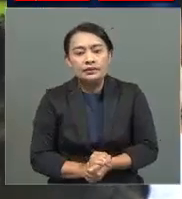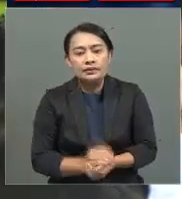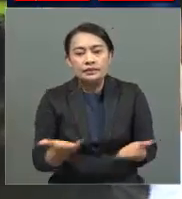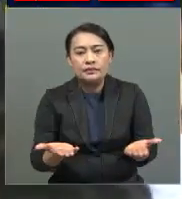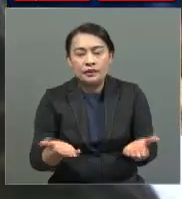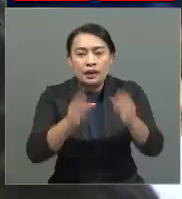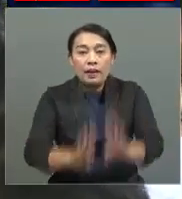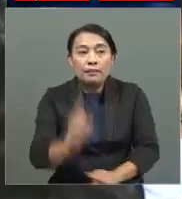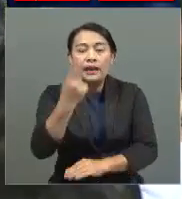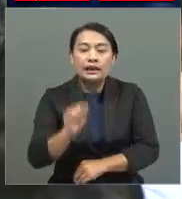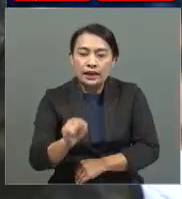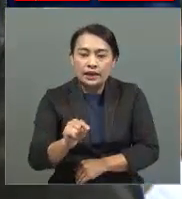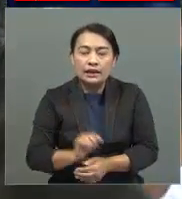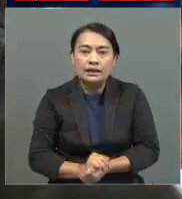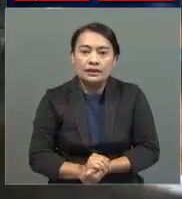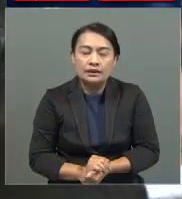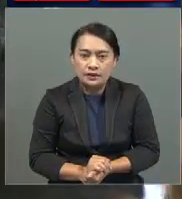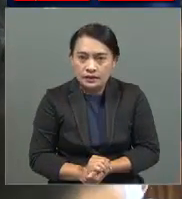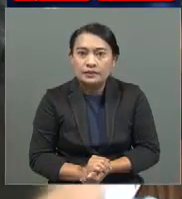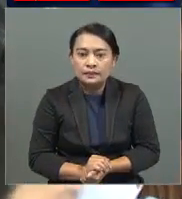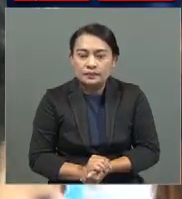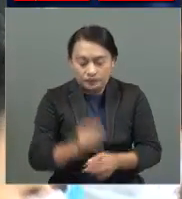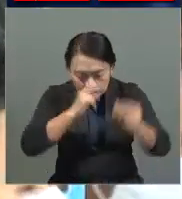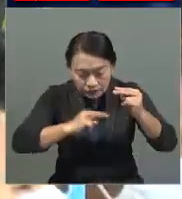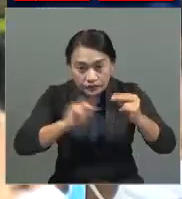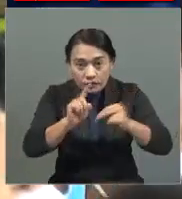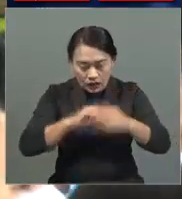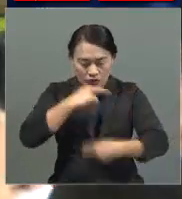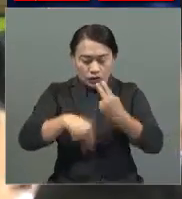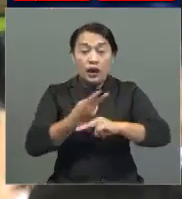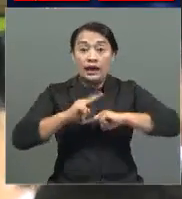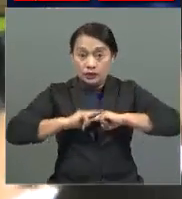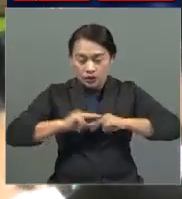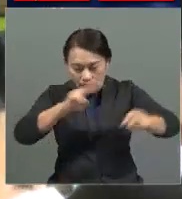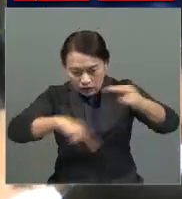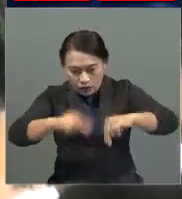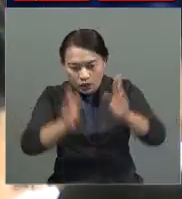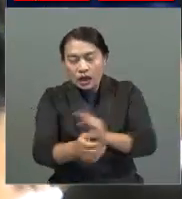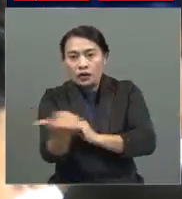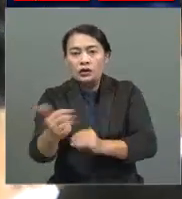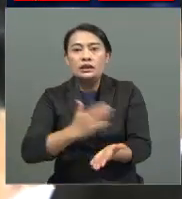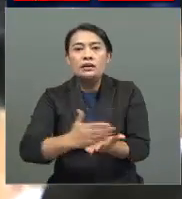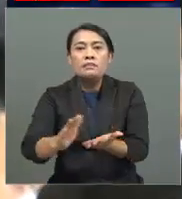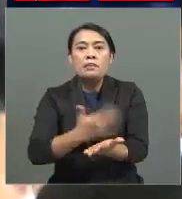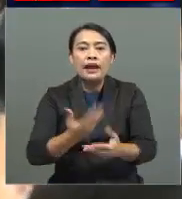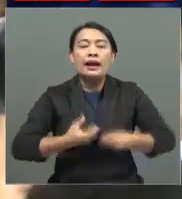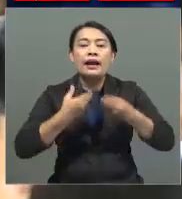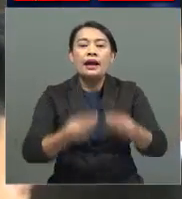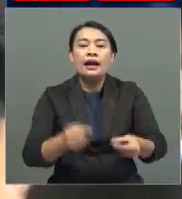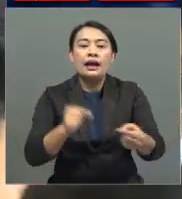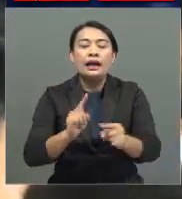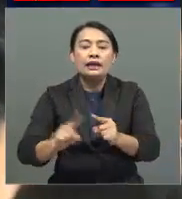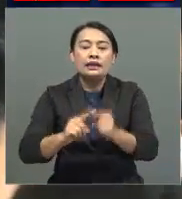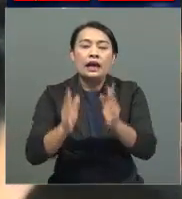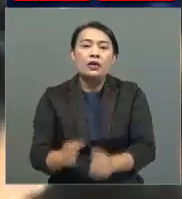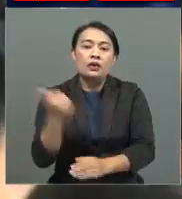บใหม่คือระมัดระวังสุขภาพดูแลตัวเองดูแลคนอื่นแบ่งปันคนอื่นและใช้โซเชีย